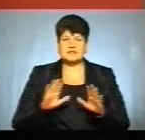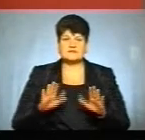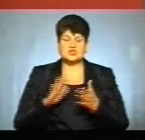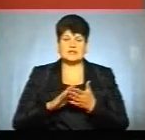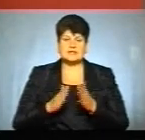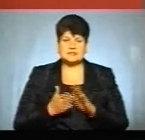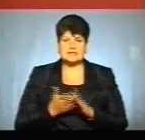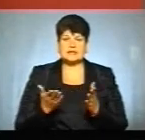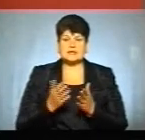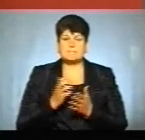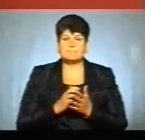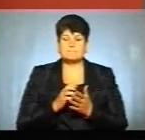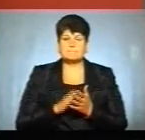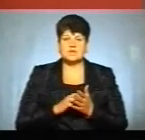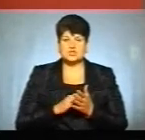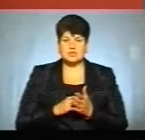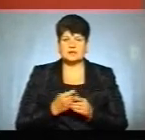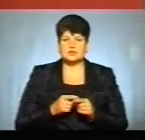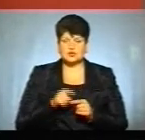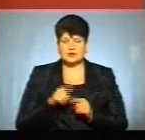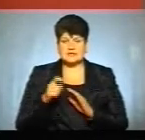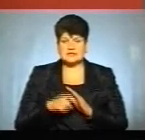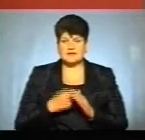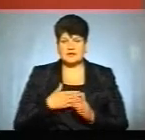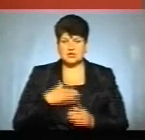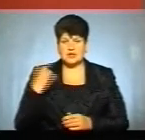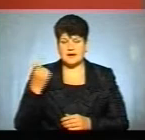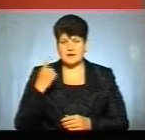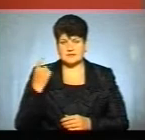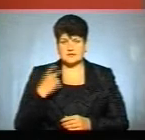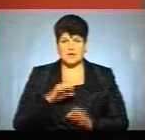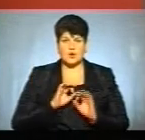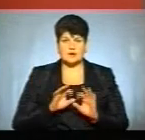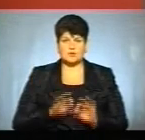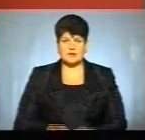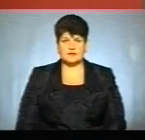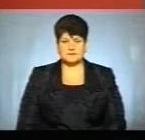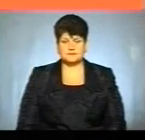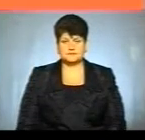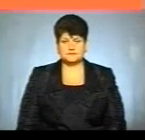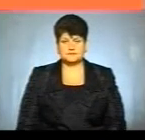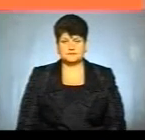ситуацій. Які причини невтішної статистики дізнавалися наші харківські кореспонденти?